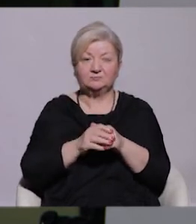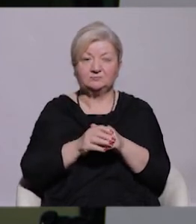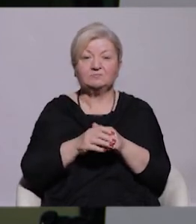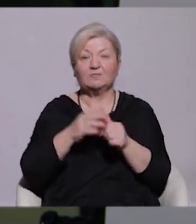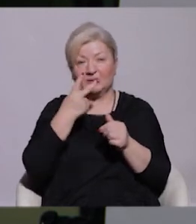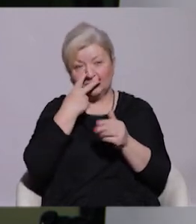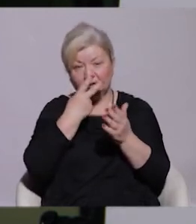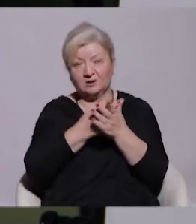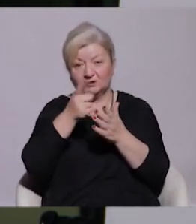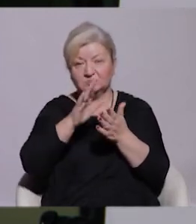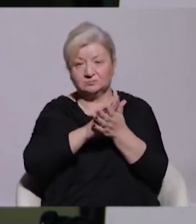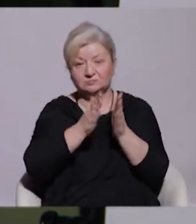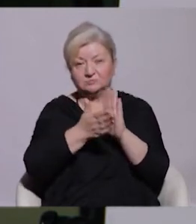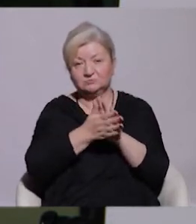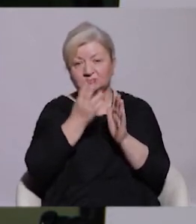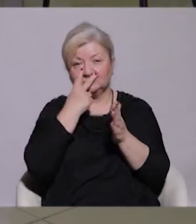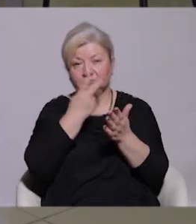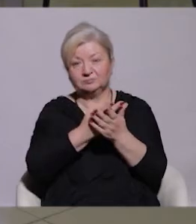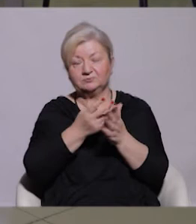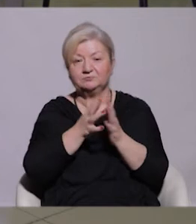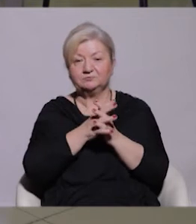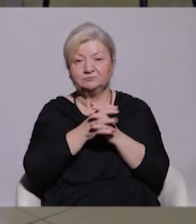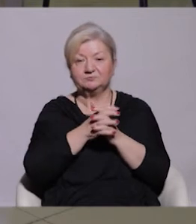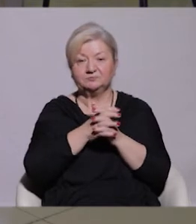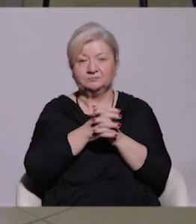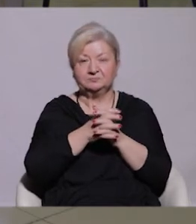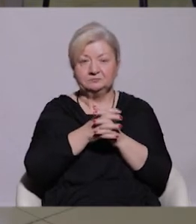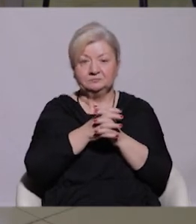მოდით განვიხილოთ ეს სიტუაცია.